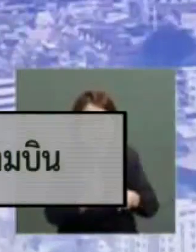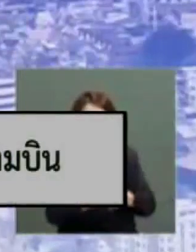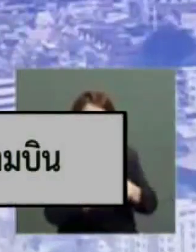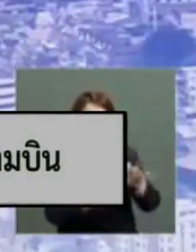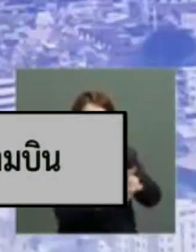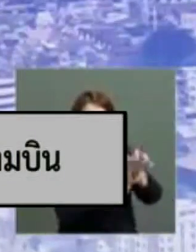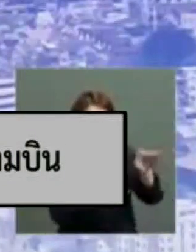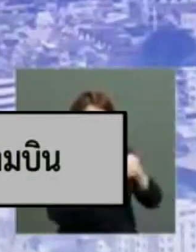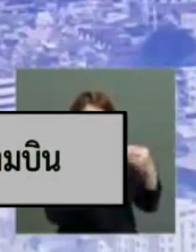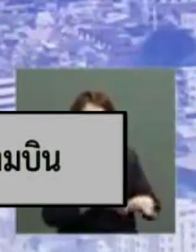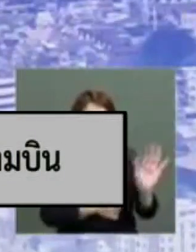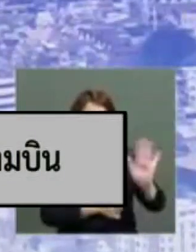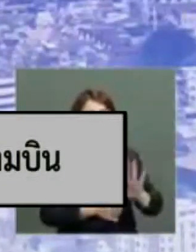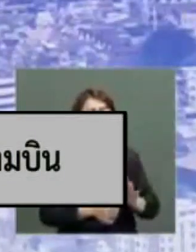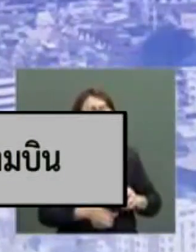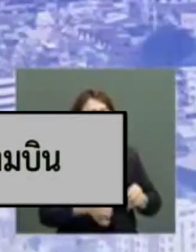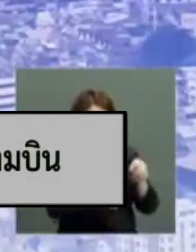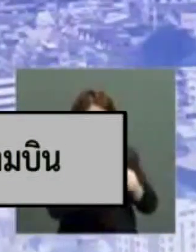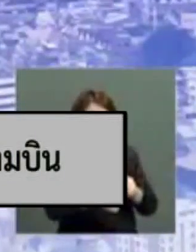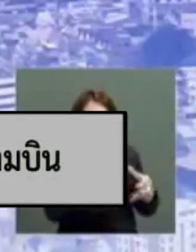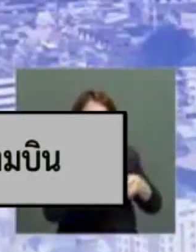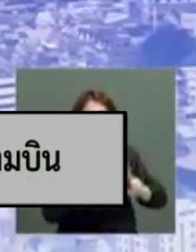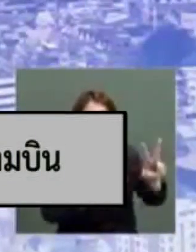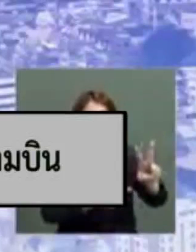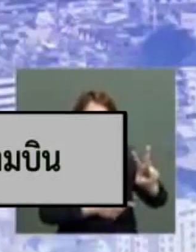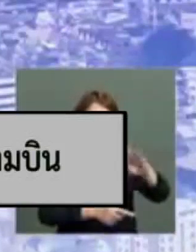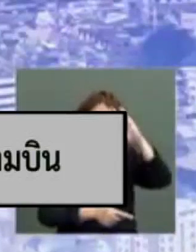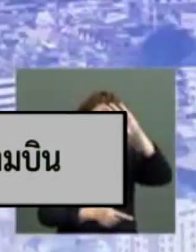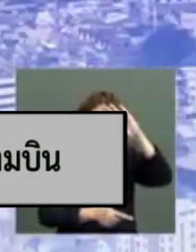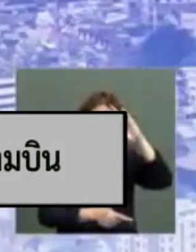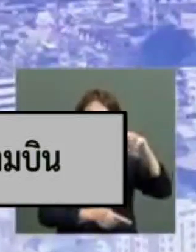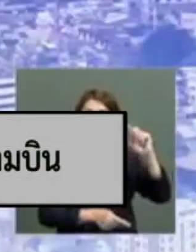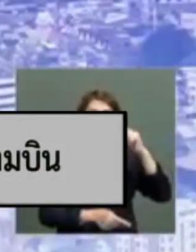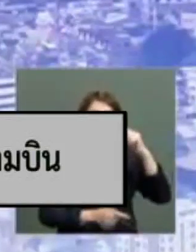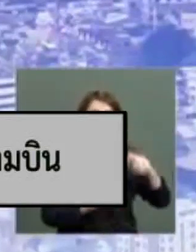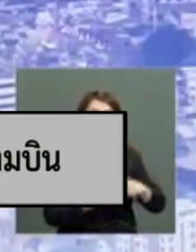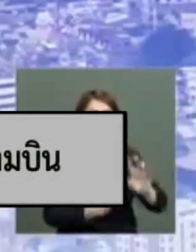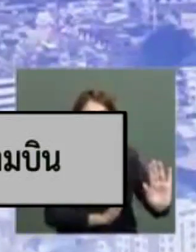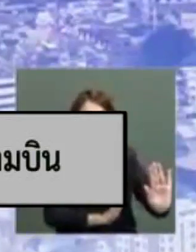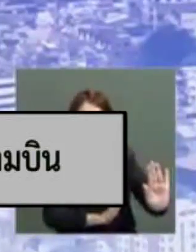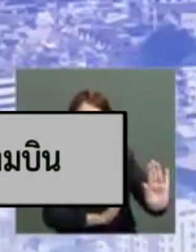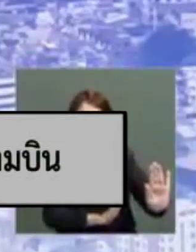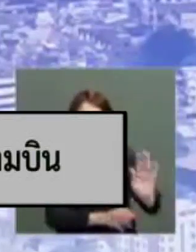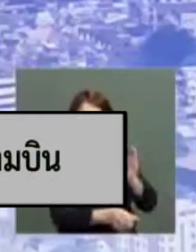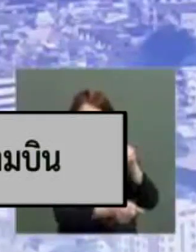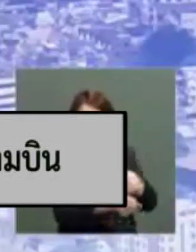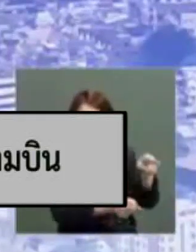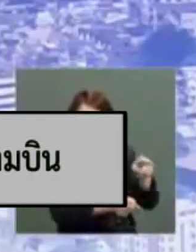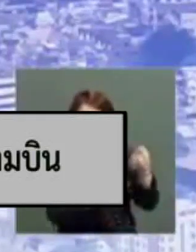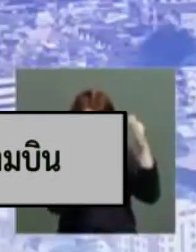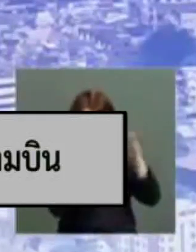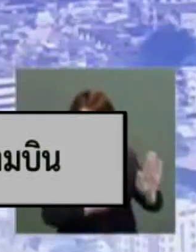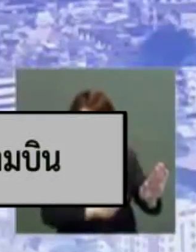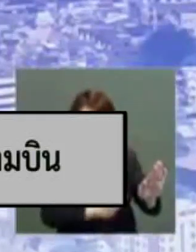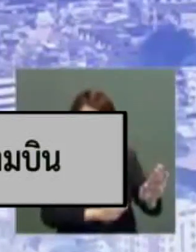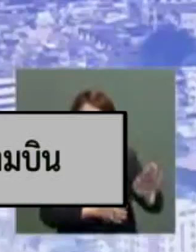นี้แต่เขาไม่สบายอ่ะเอาพูดง่ายๆไม่สบายแต่ยังไม่รู้ว่าเป็นสาเหตุอะไรเราก็เลยยังไม่ได้เอาเขากลับมาครับเพื่อความปลอดภัย